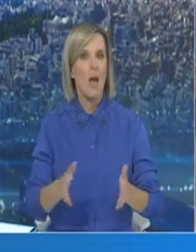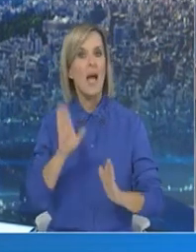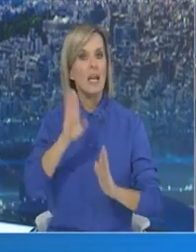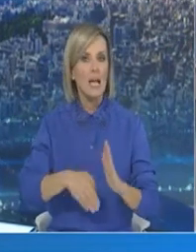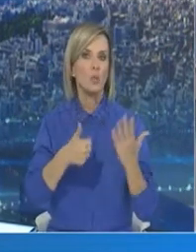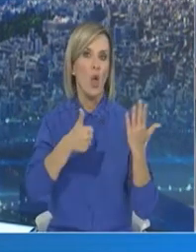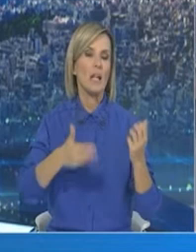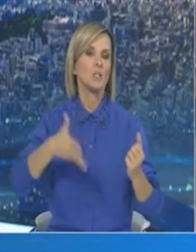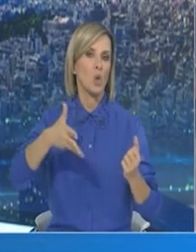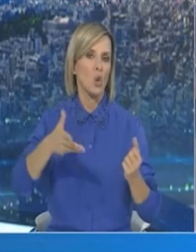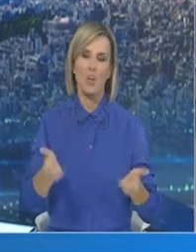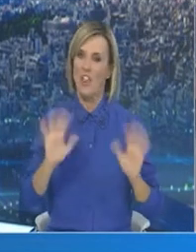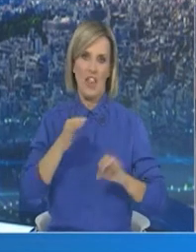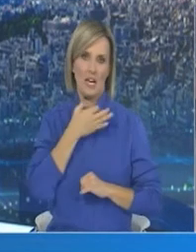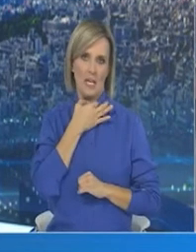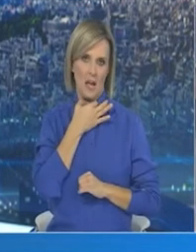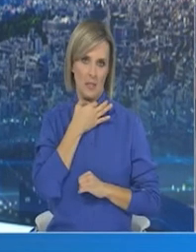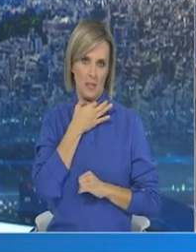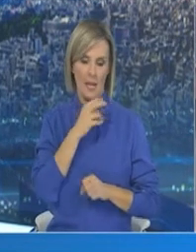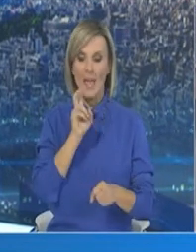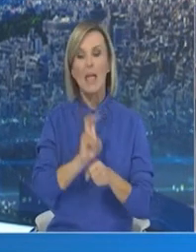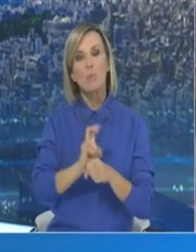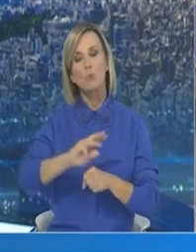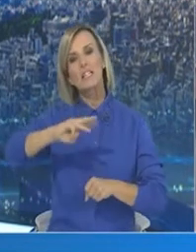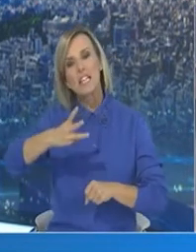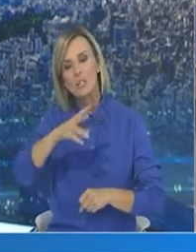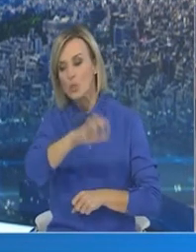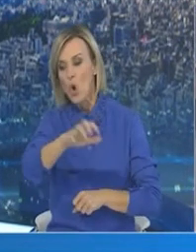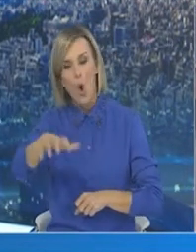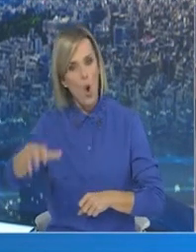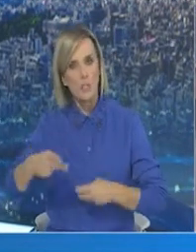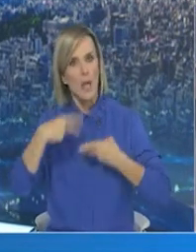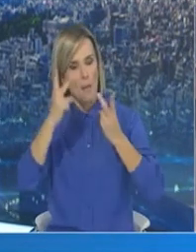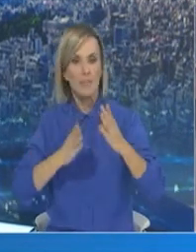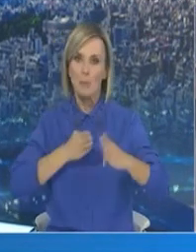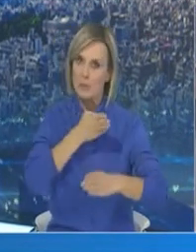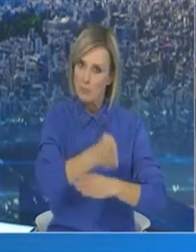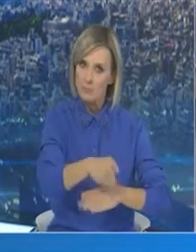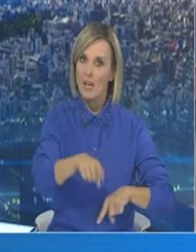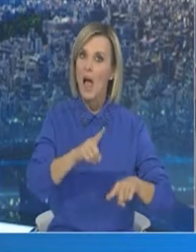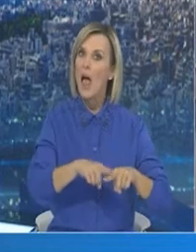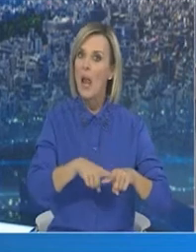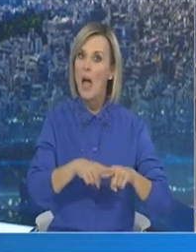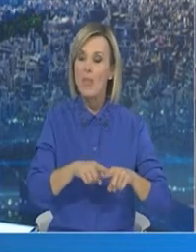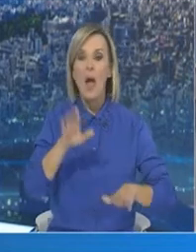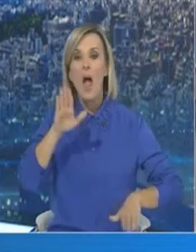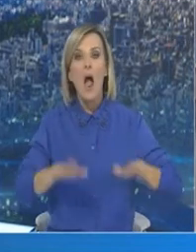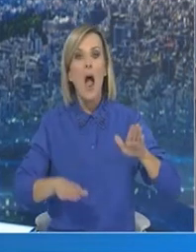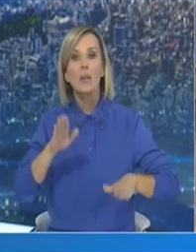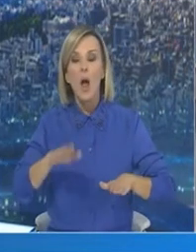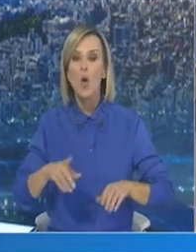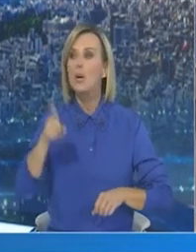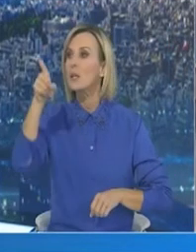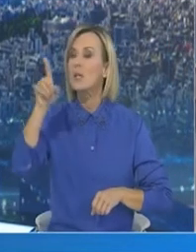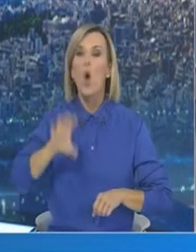των 6 ετών. Από τις υπόλοιπες τρίτες χώρες να επιτρέπεται είσοδο στη χώρα σύμφωνα με τη σήμανση της κάθε χώρας σε